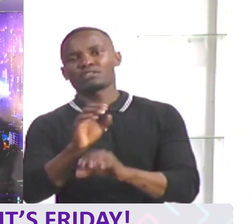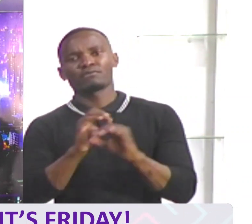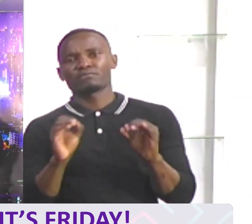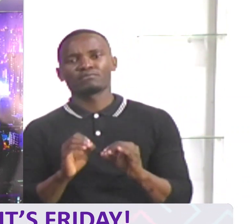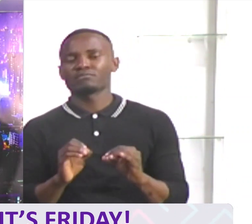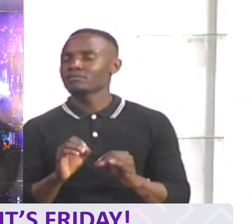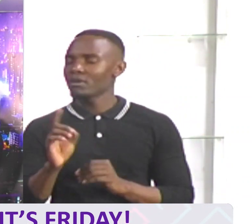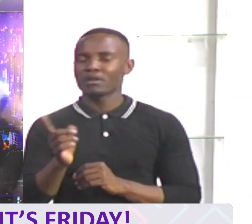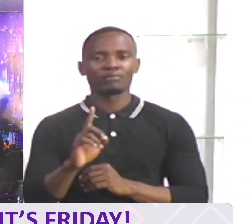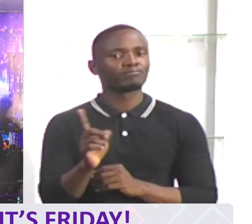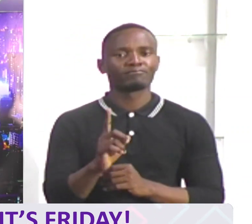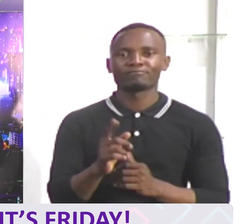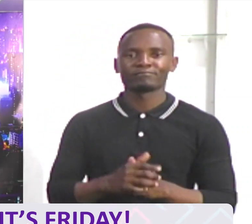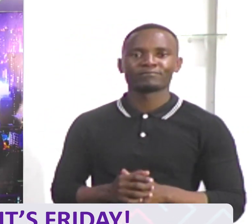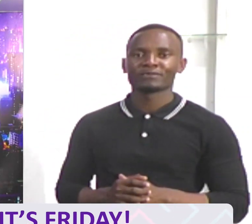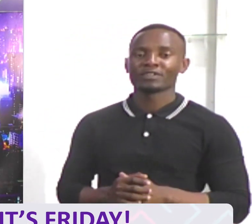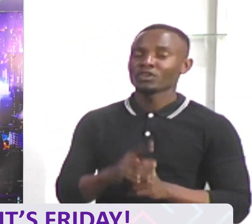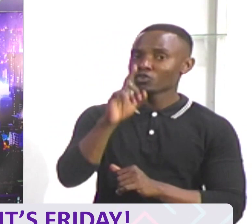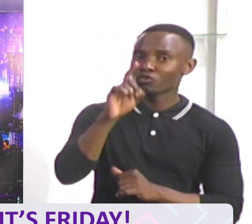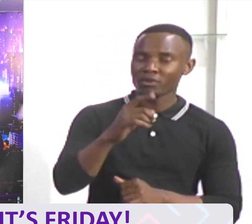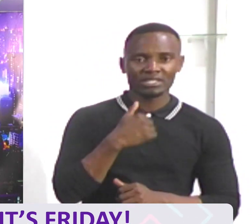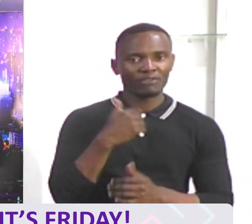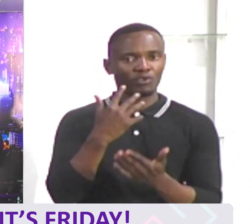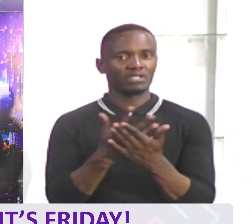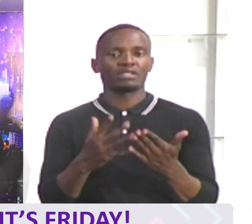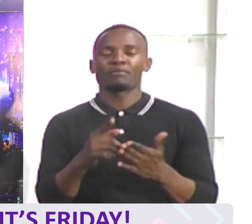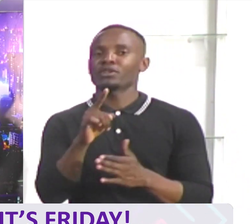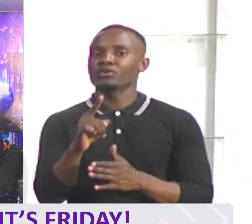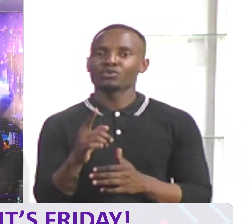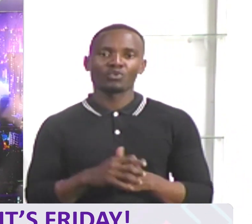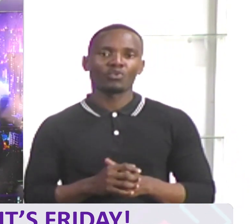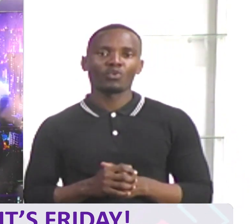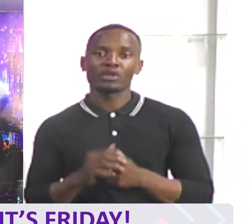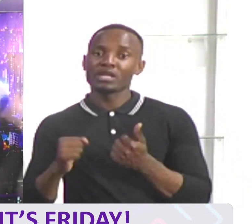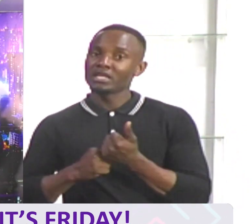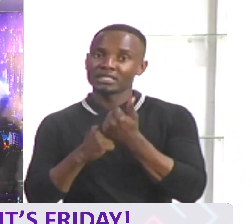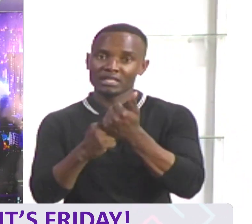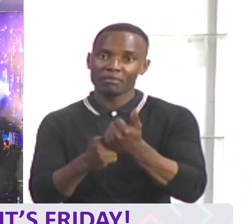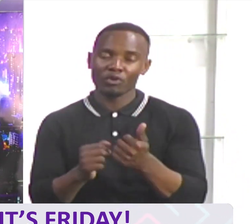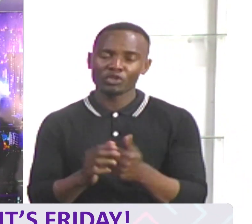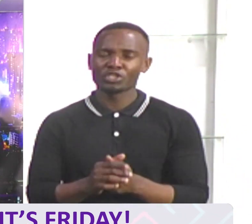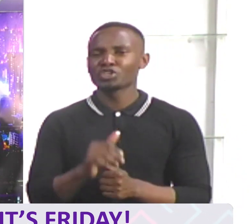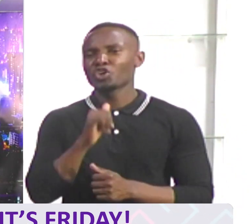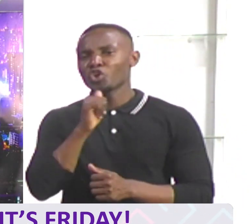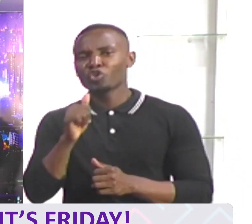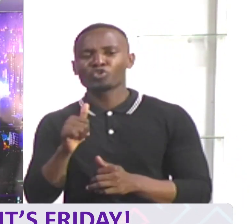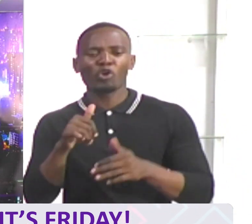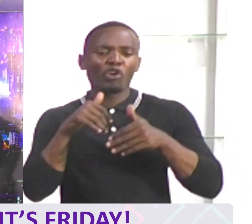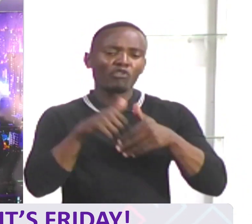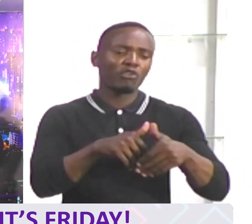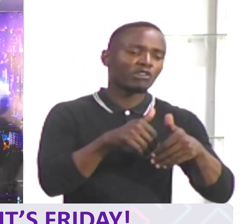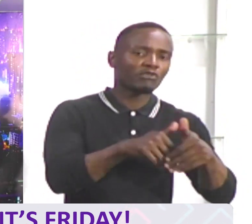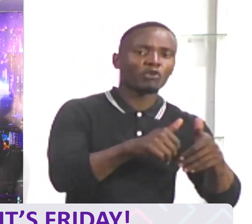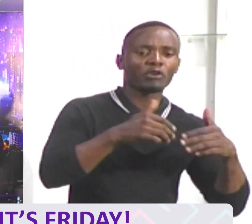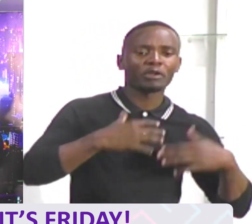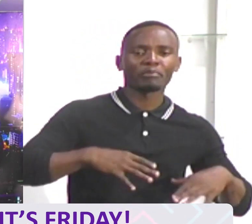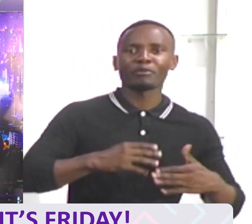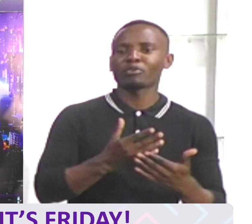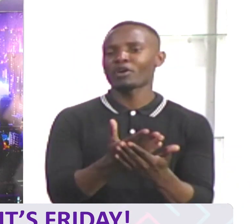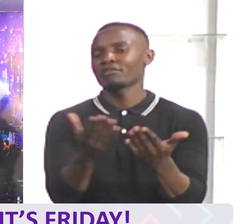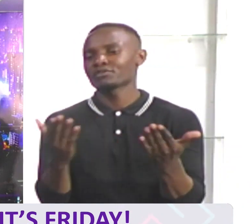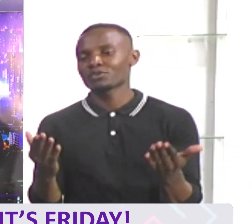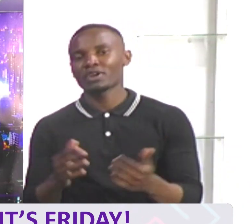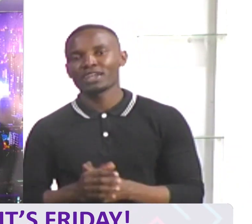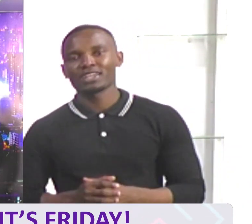have something to stand for. And there's a sasa. See what you're doing, Pep. See what you're doing, Bendera. To end the left. To the left. Bendera